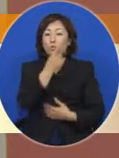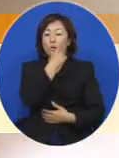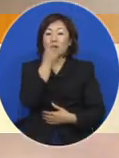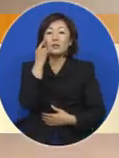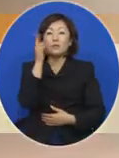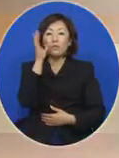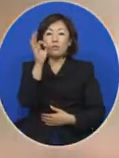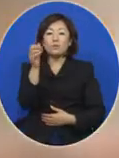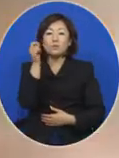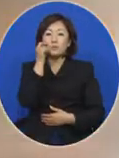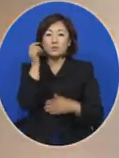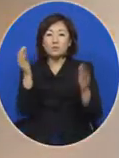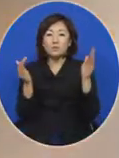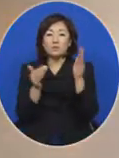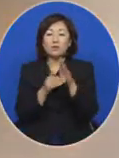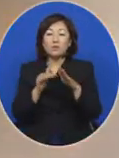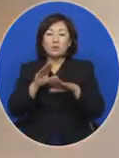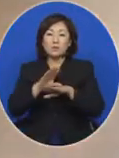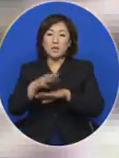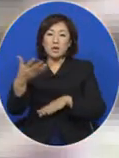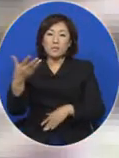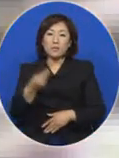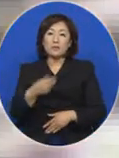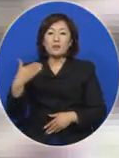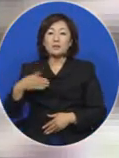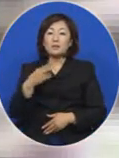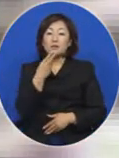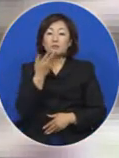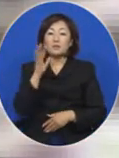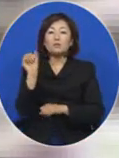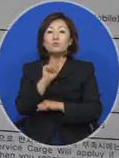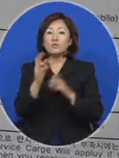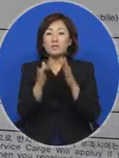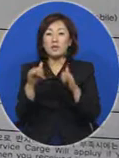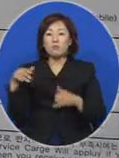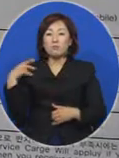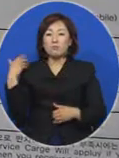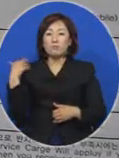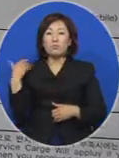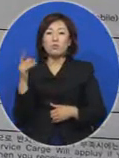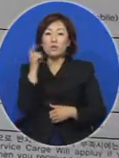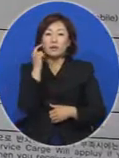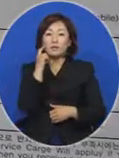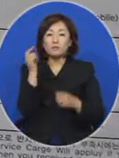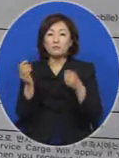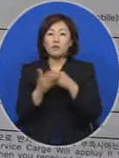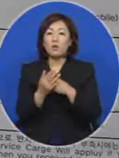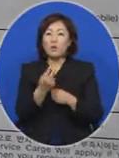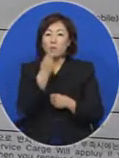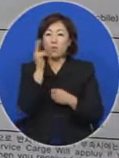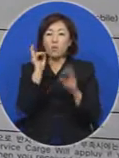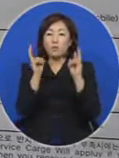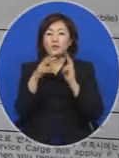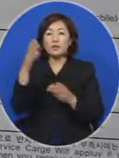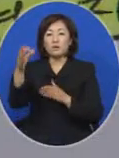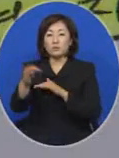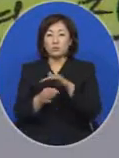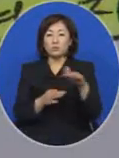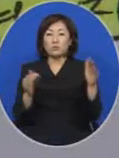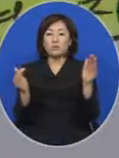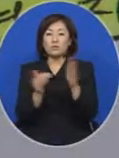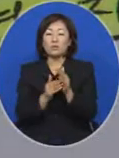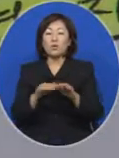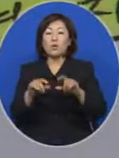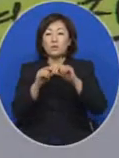전화하고 있지 않습니다. 차를 빌리지 않았는데도 운전자 몰래 계약서를 작성해 보험금을 타낸 경우도 있었습니다.